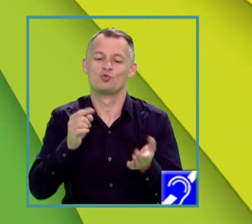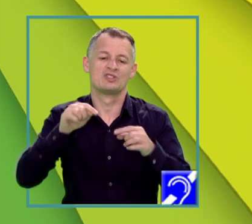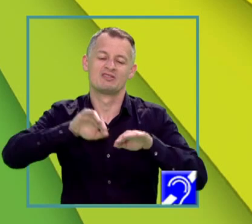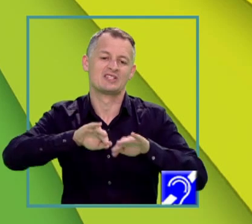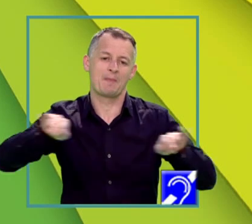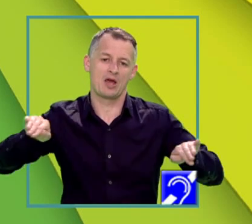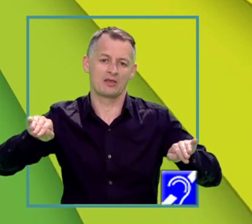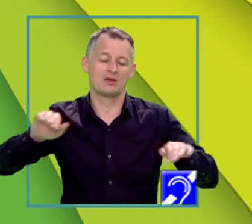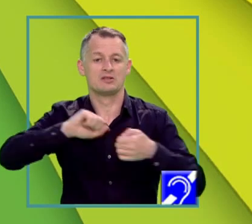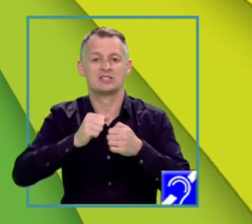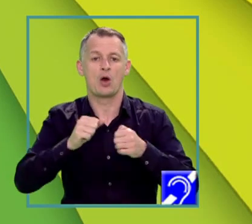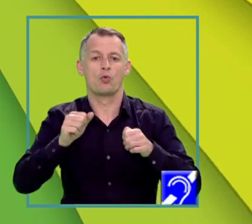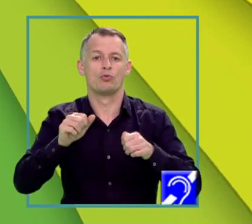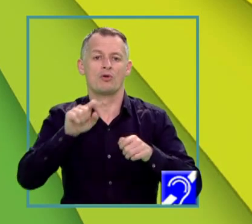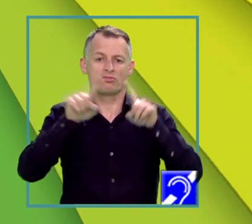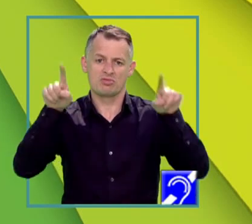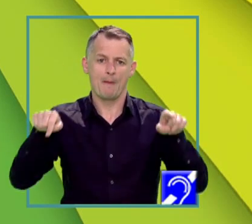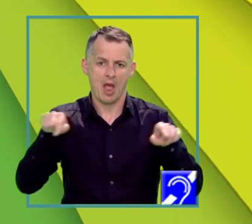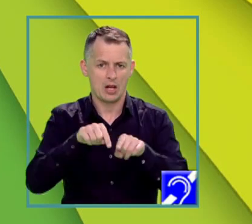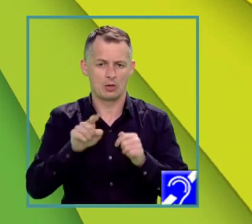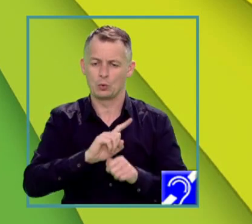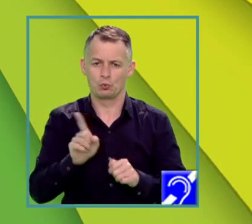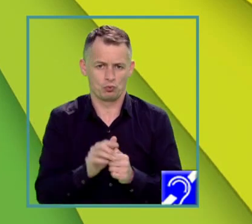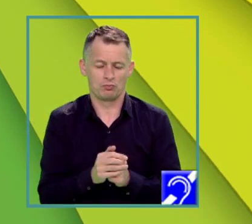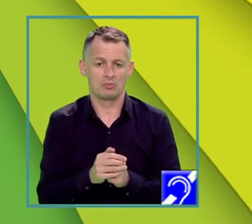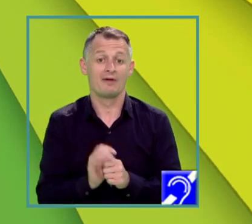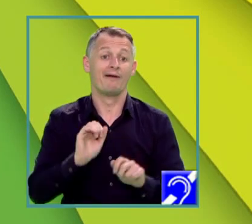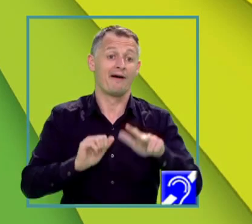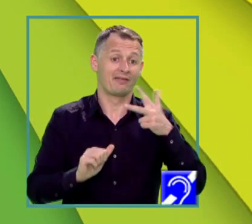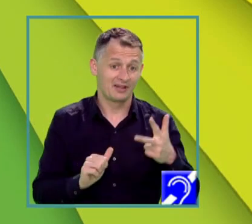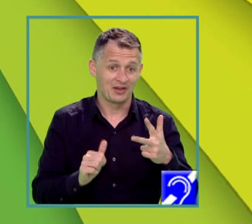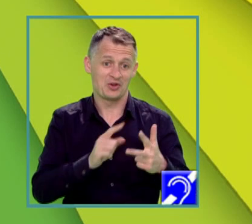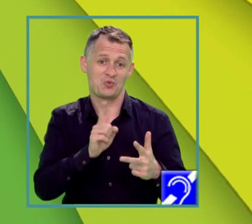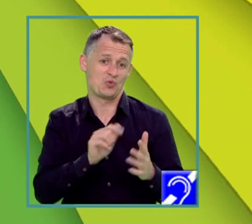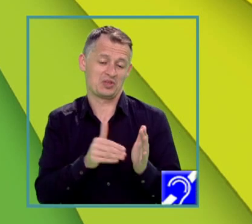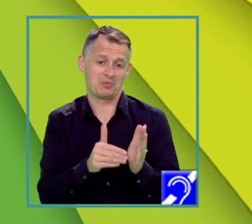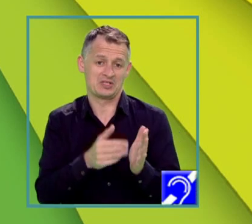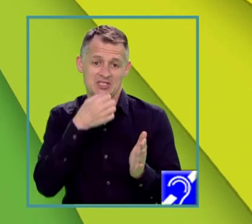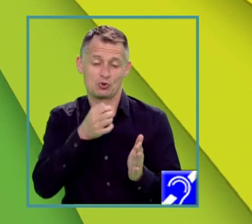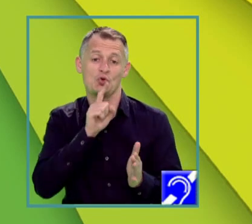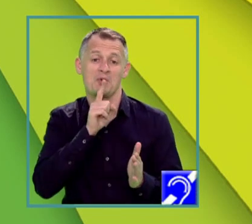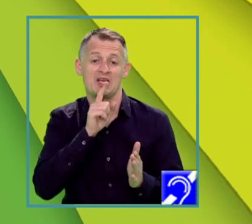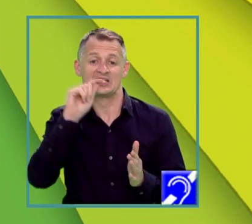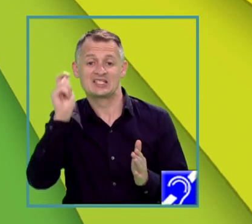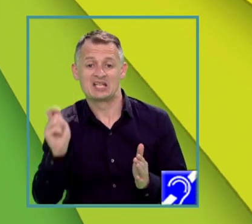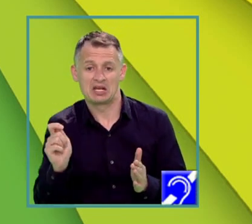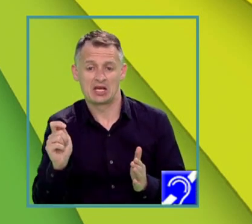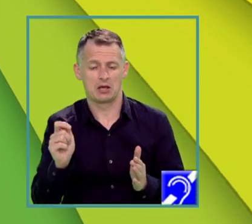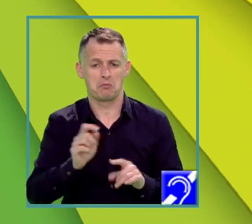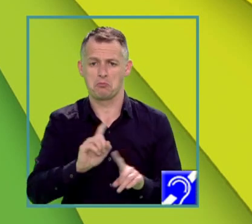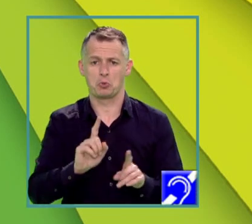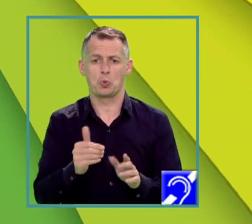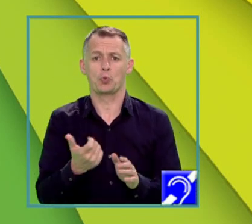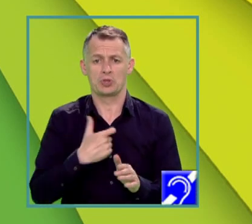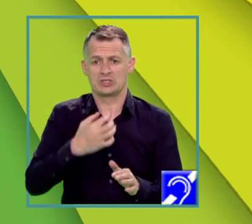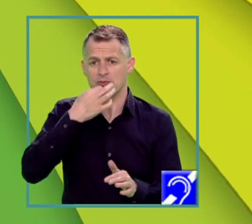aceste deosebit și o notă a treia nu este necesară precizarea numelor statelor se poate face referire la